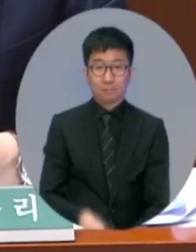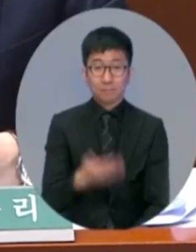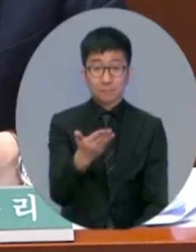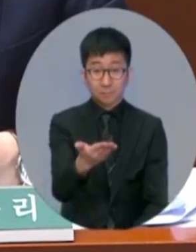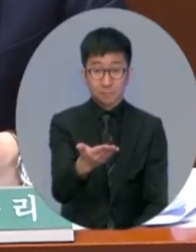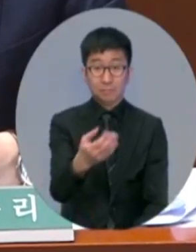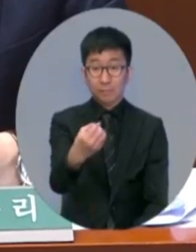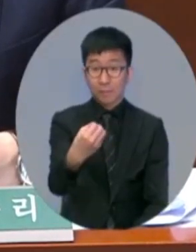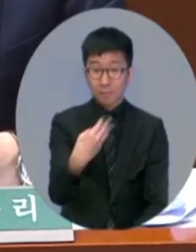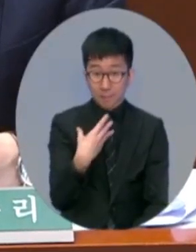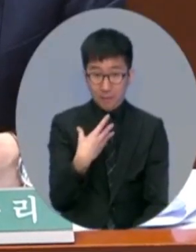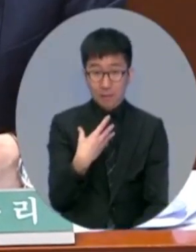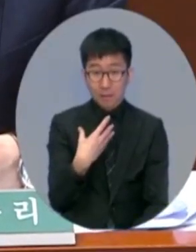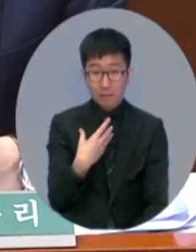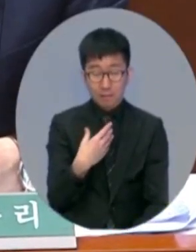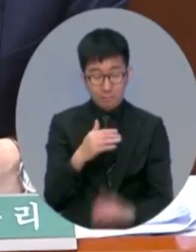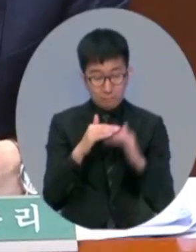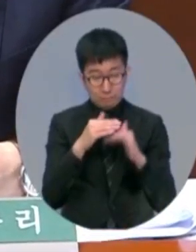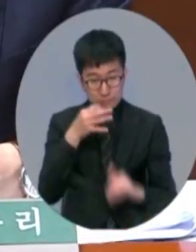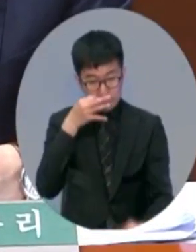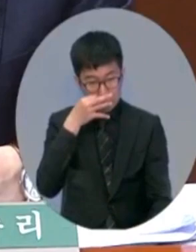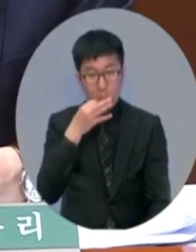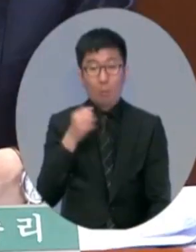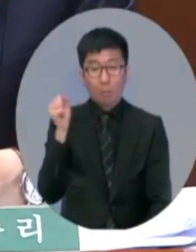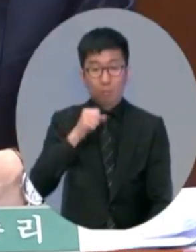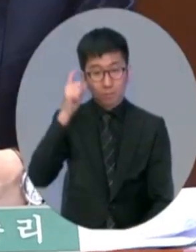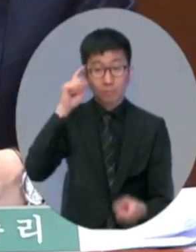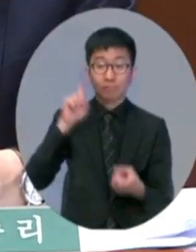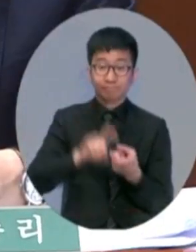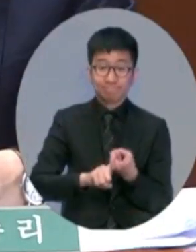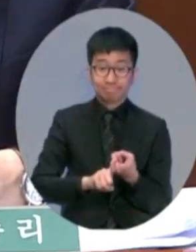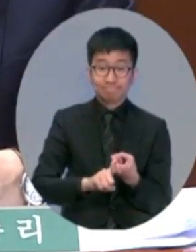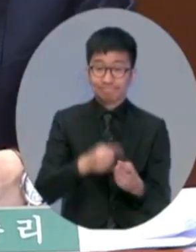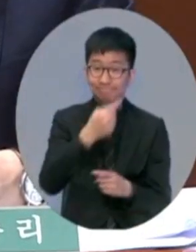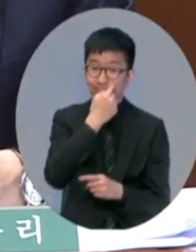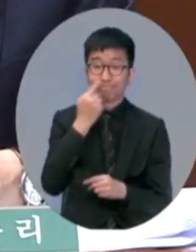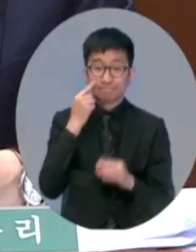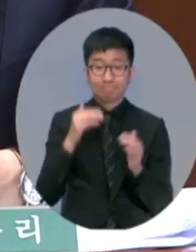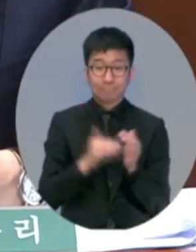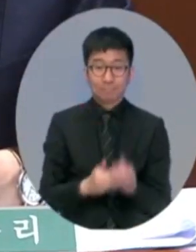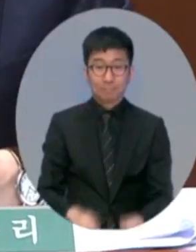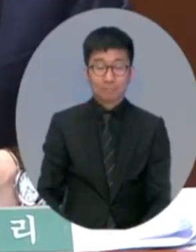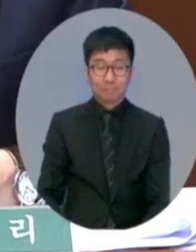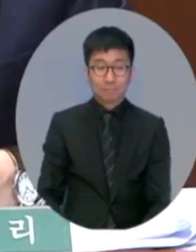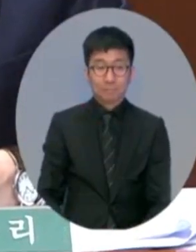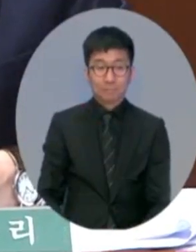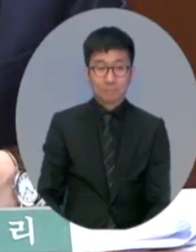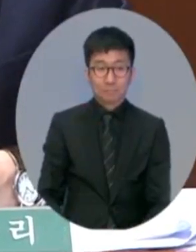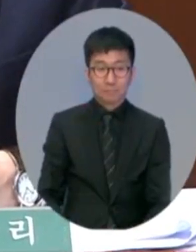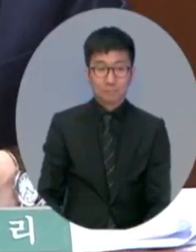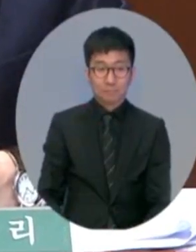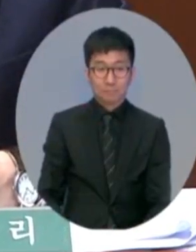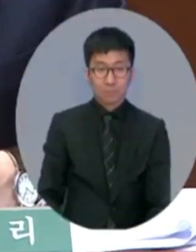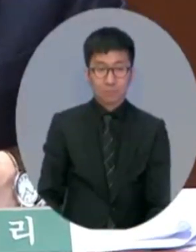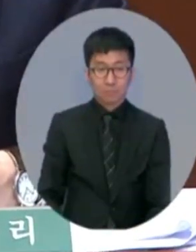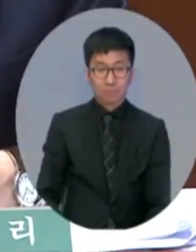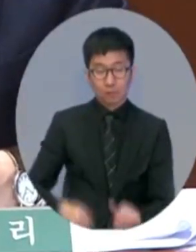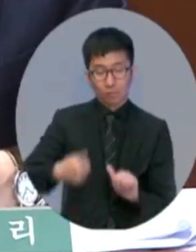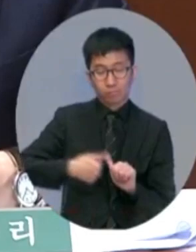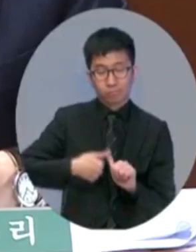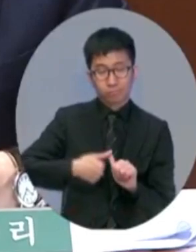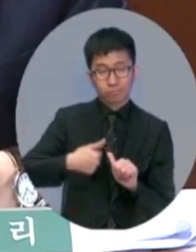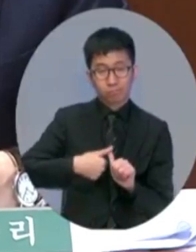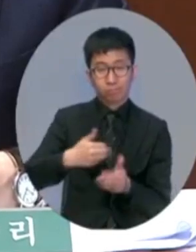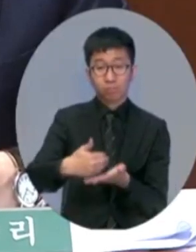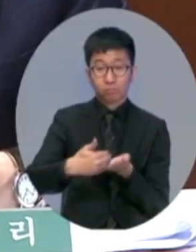아주 새만금에 대해서 깊은 그런 관심을 가지시고 또 많은 의견을 좀 내주신 것으로 알고 있습니다.